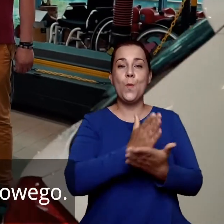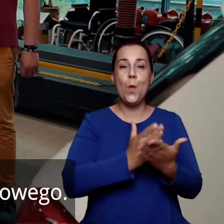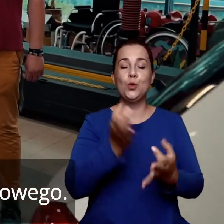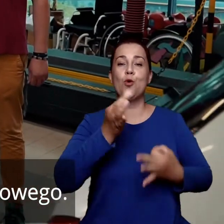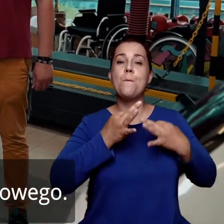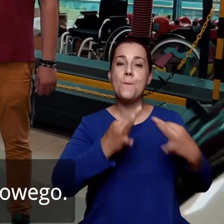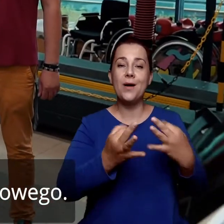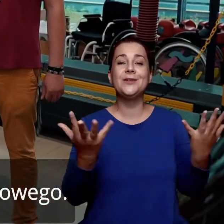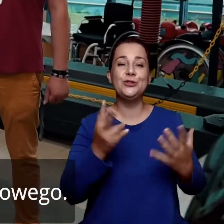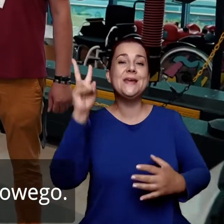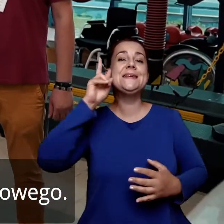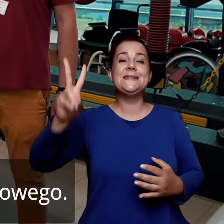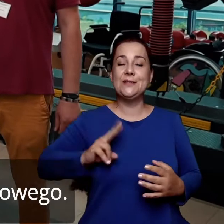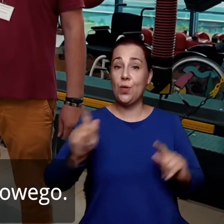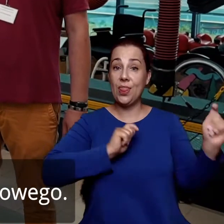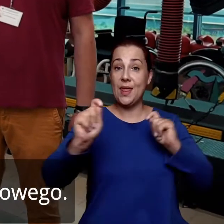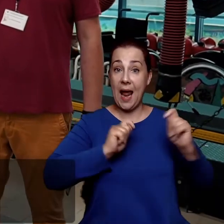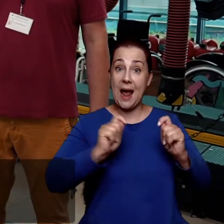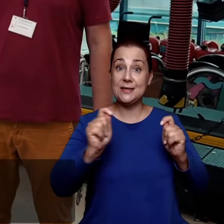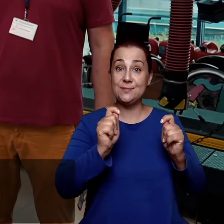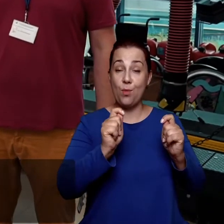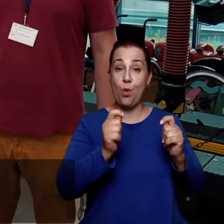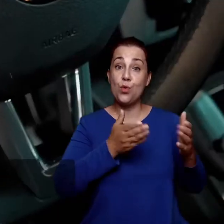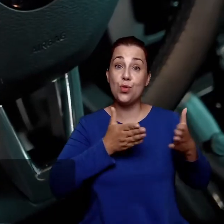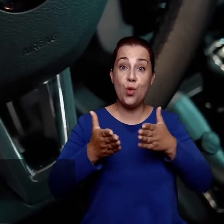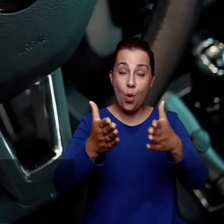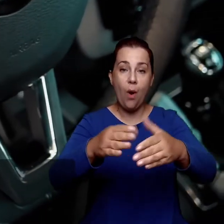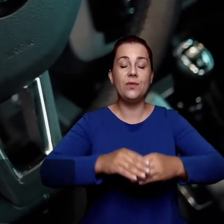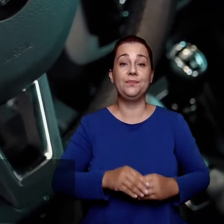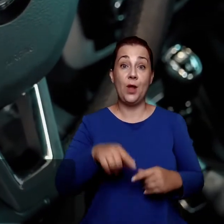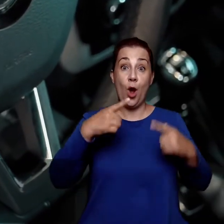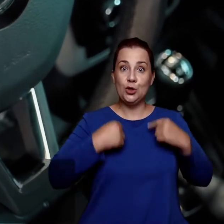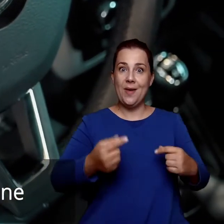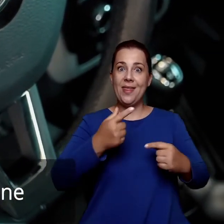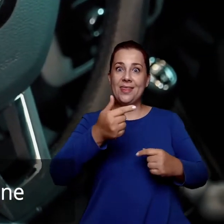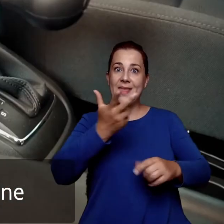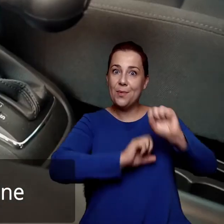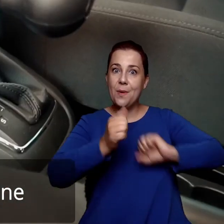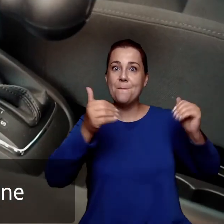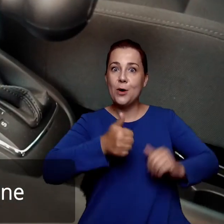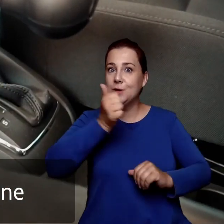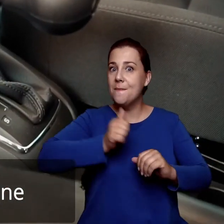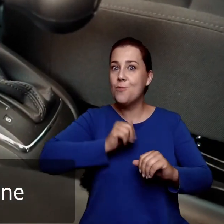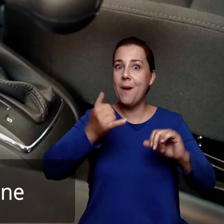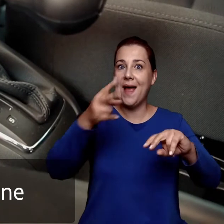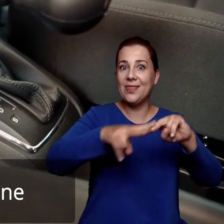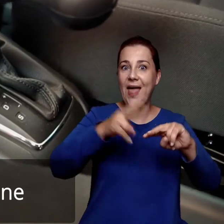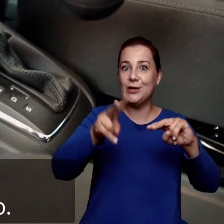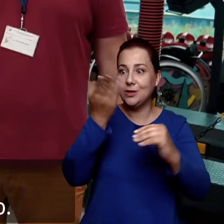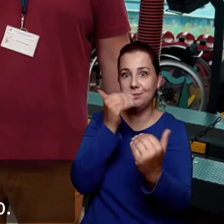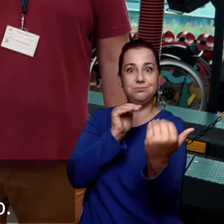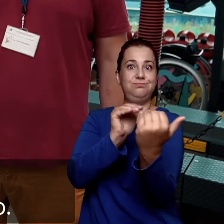Transportu Samochodowego. Tutaj osoby niepełnosprawne mogą spróbować, jak działają urządzenia adaptacyjne w